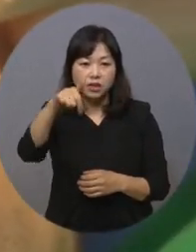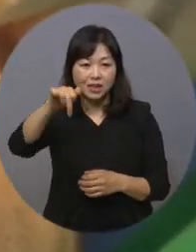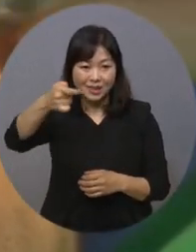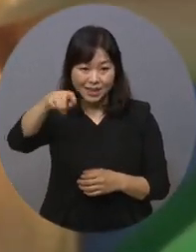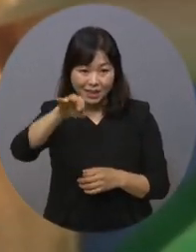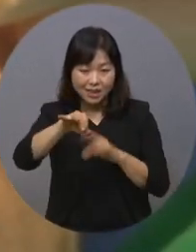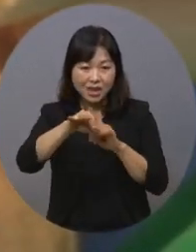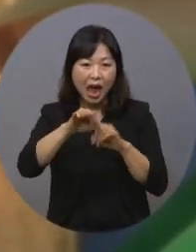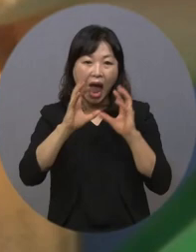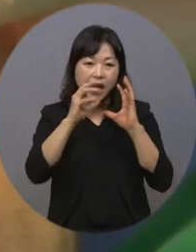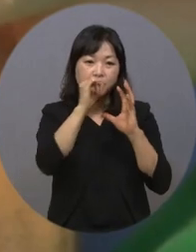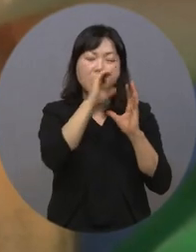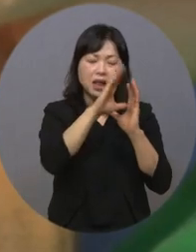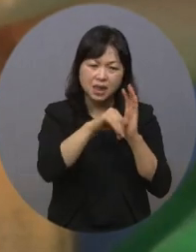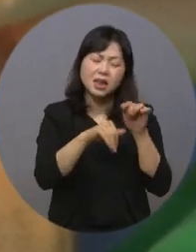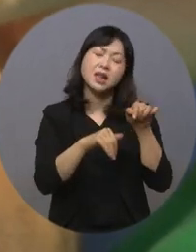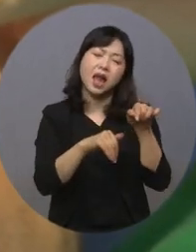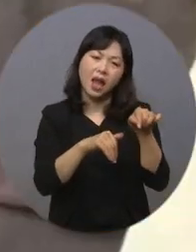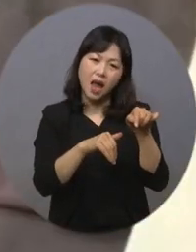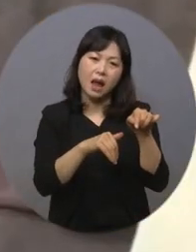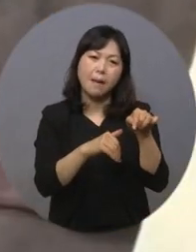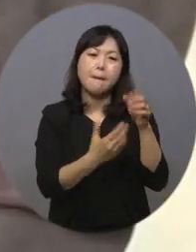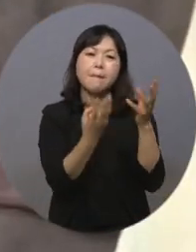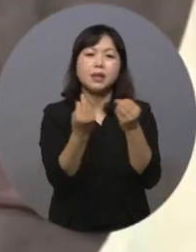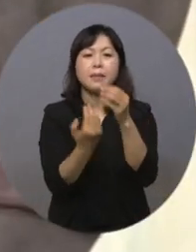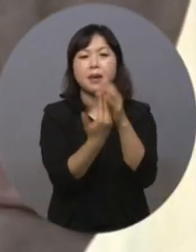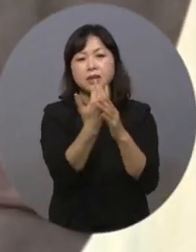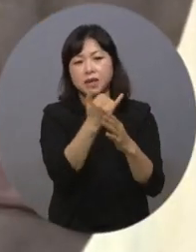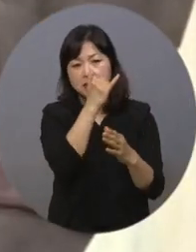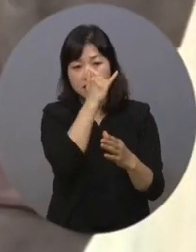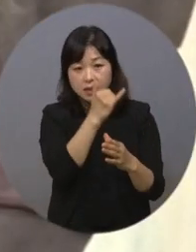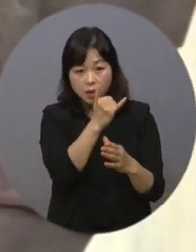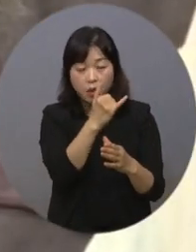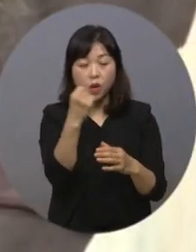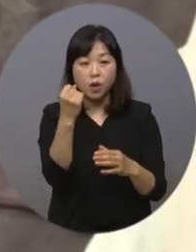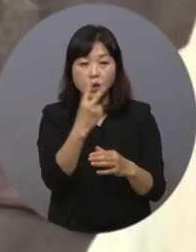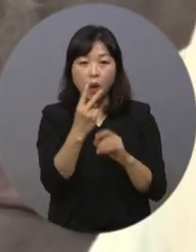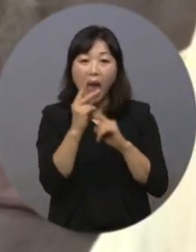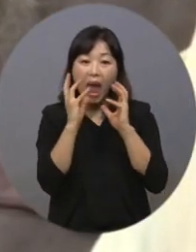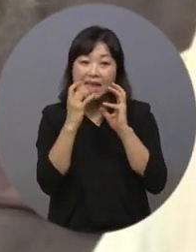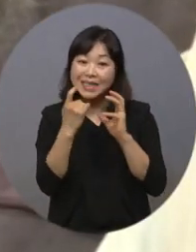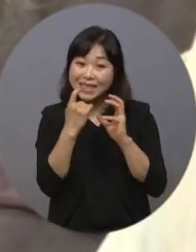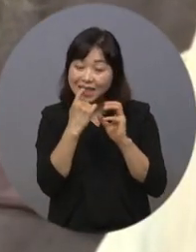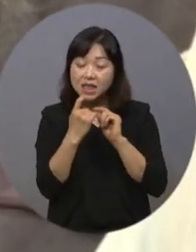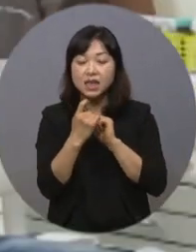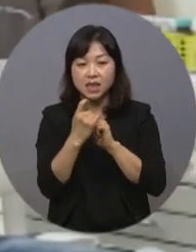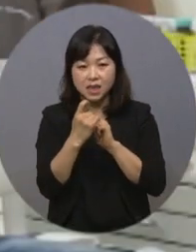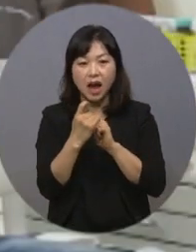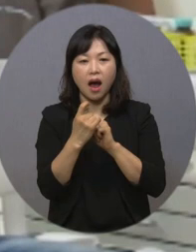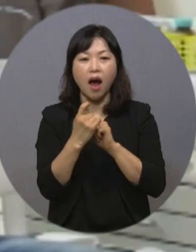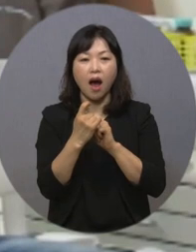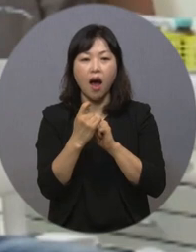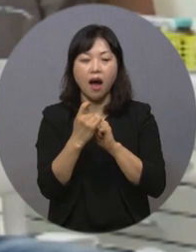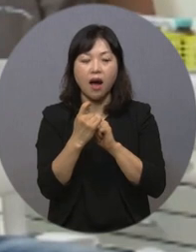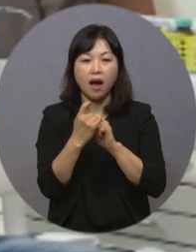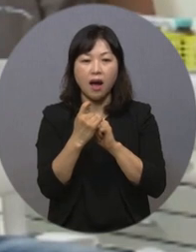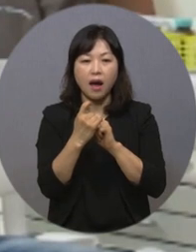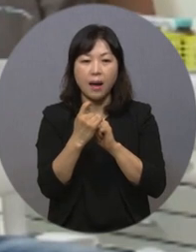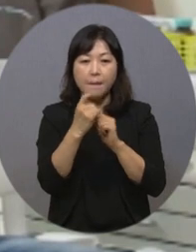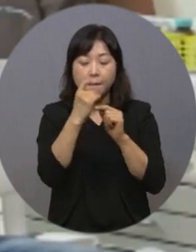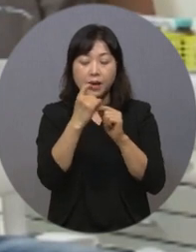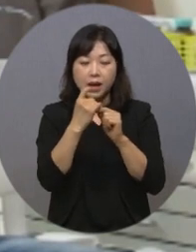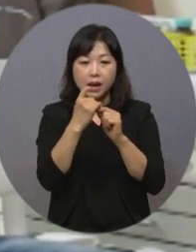데다 유치 열이 완성되는 등 영유아 치와 발육 쌍 중요한 시기라는 점을 고려한 조치 라고 설명했습니다